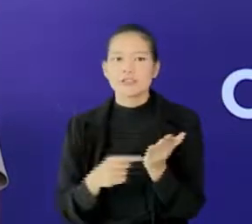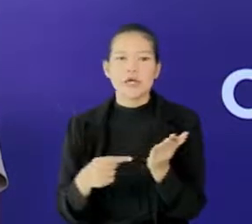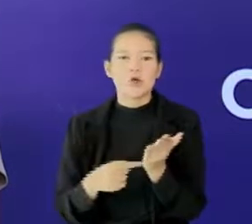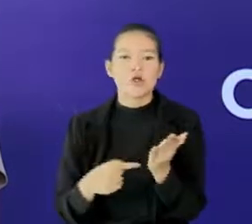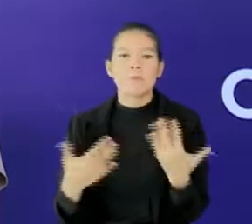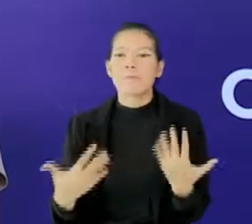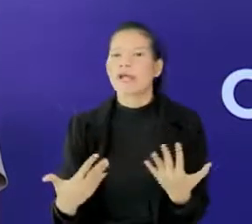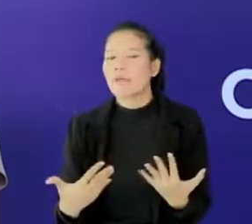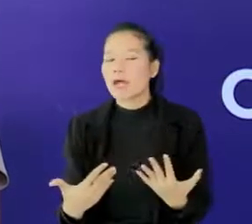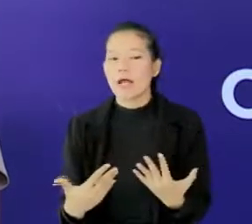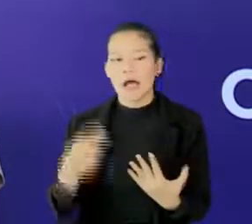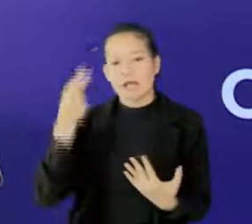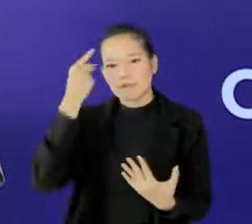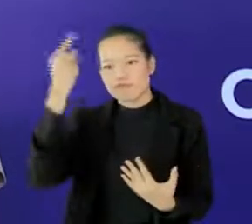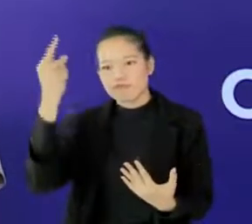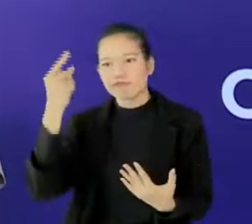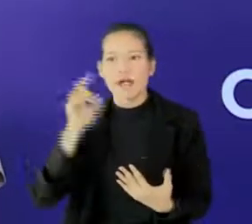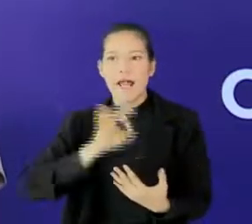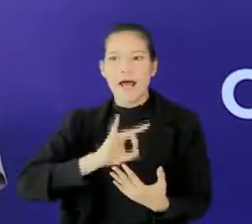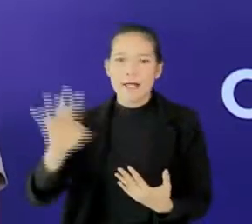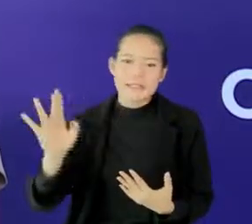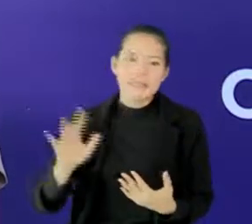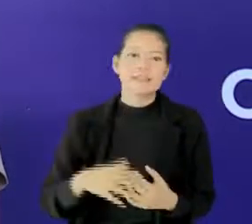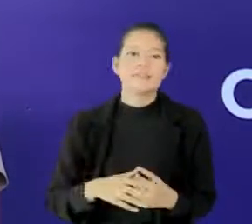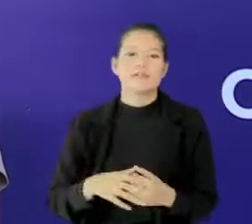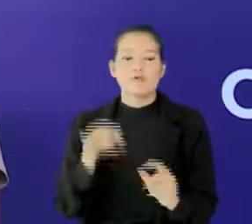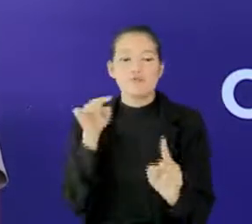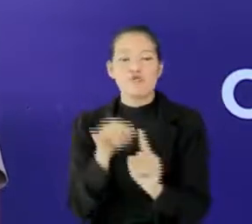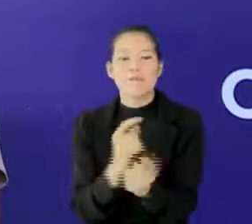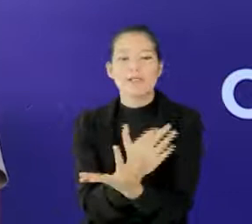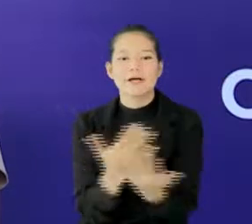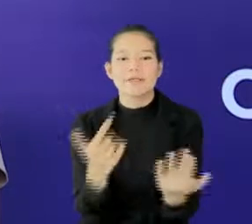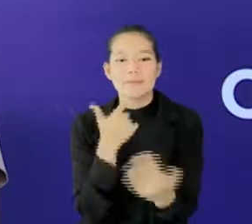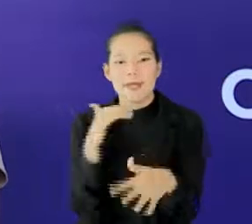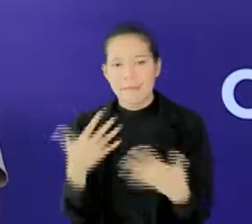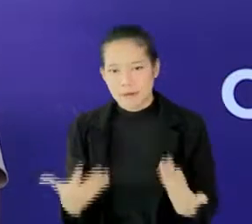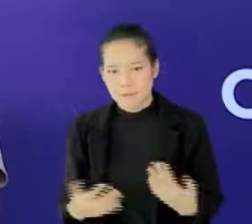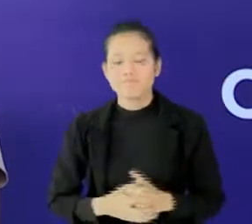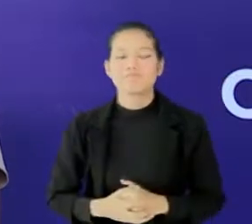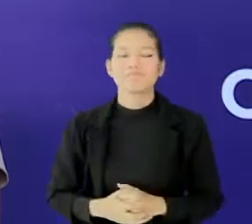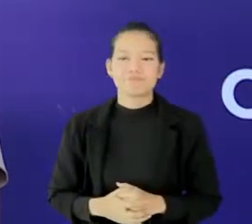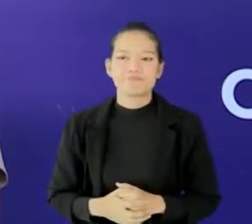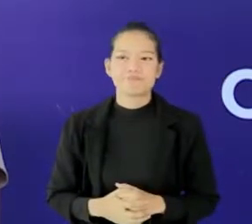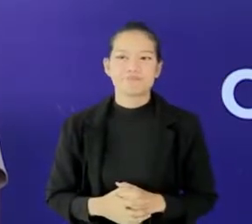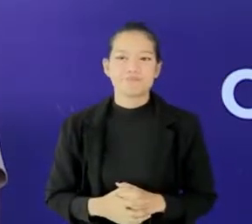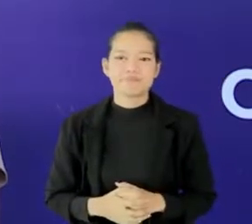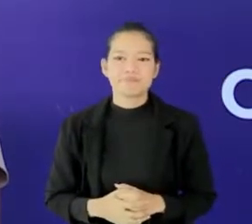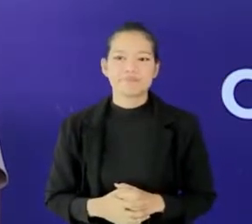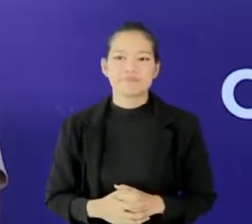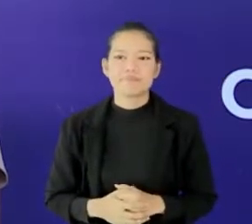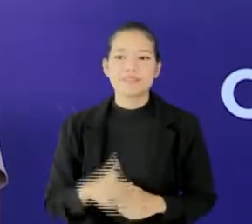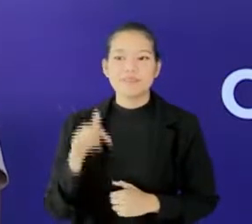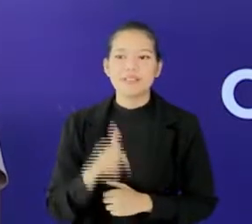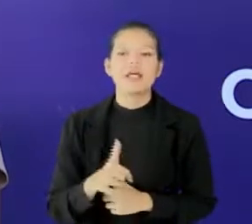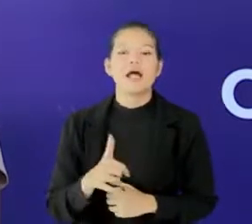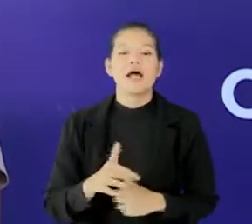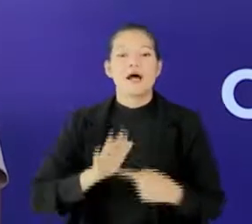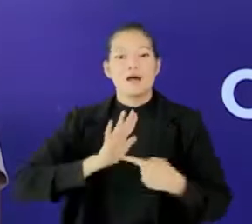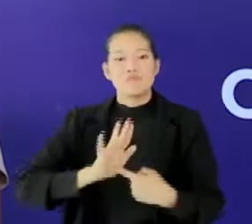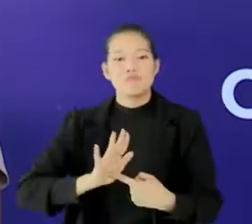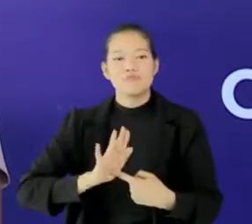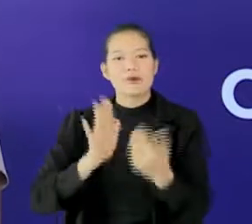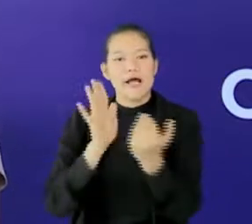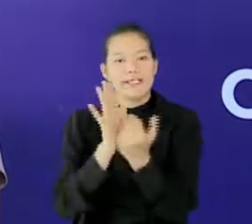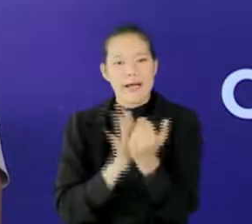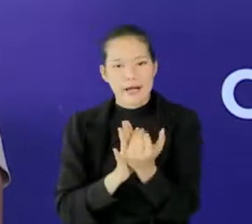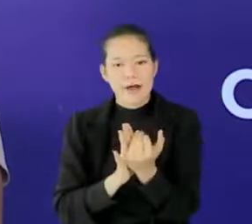kalau digagas, karena ini untuk kepentingannya nanti ke masyarakat. Ini juga kita menggagas suatu event